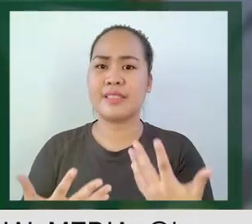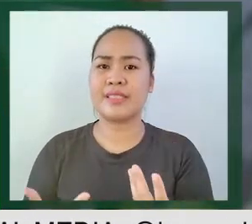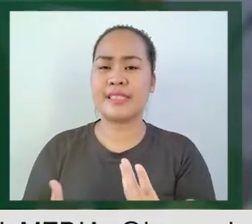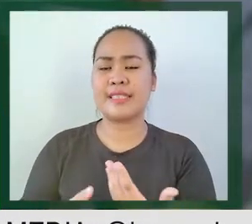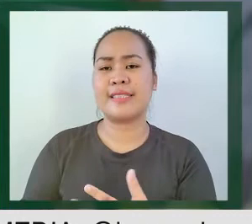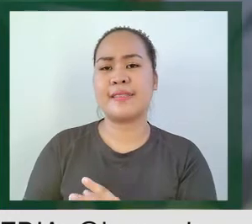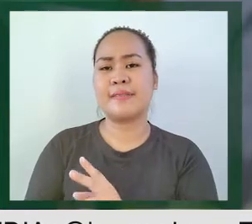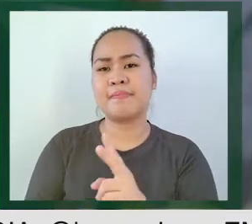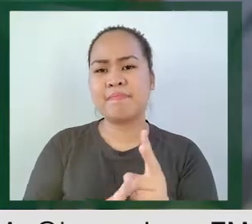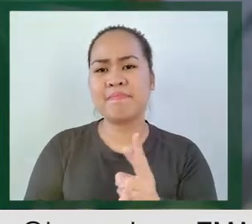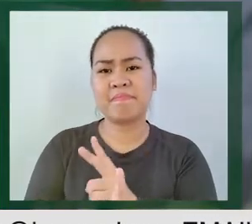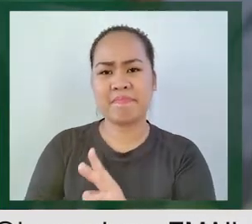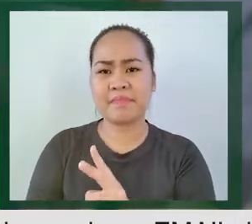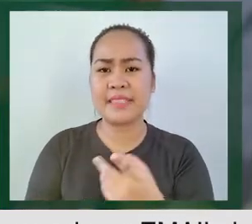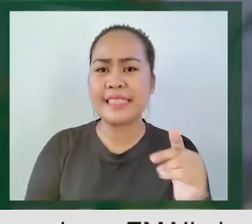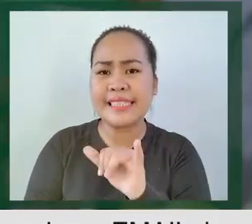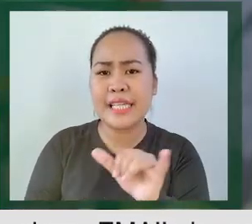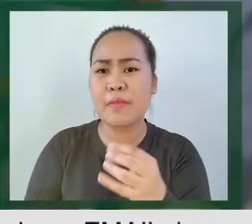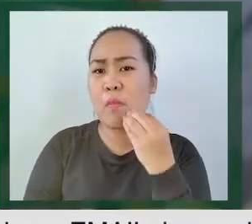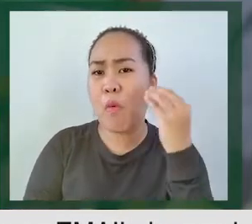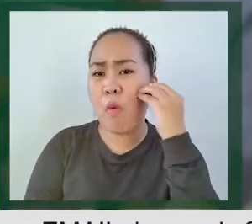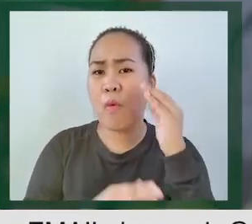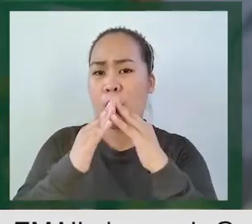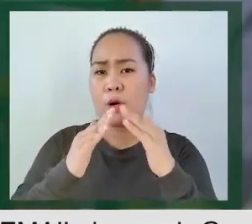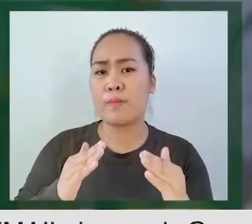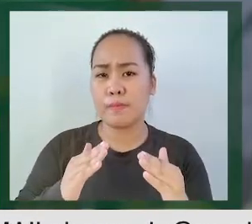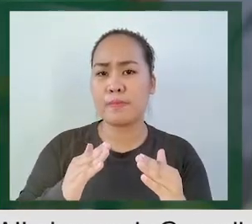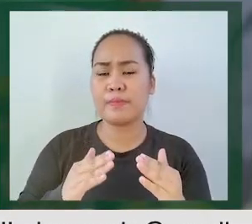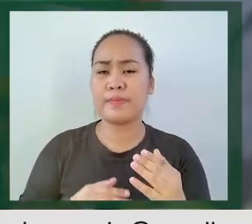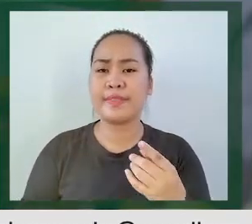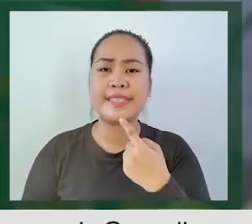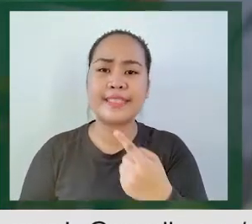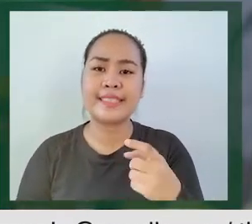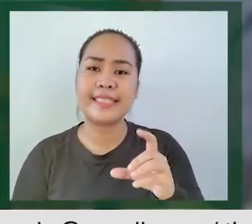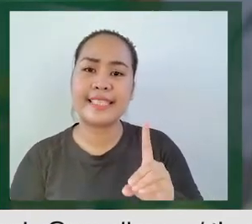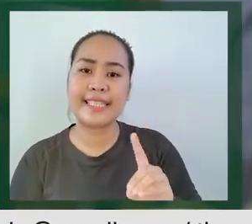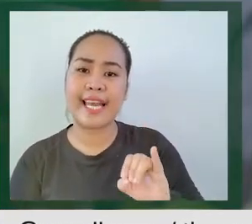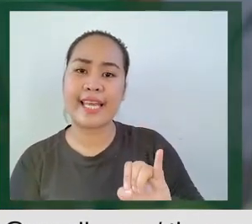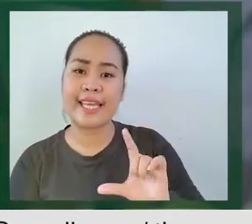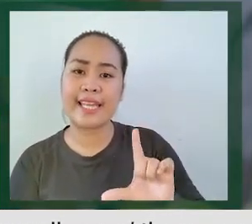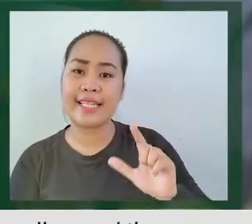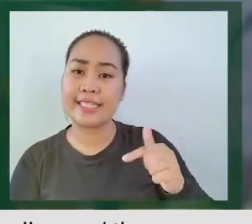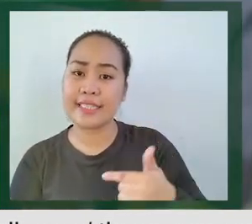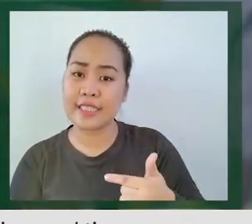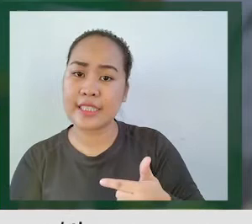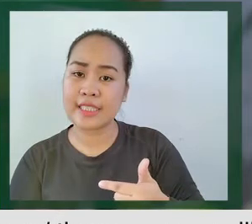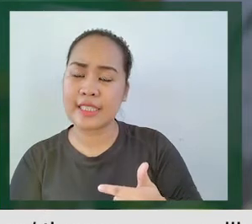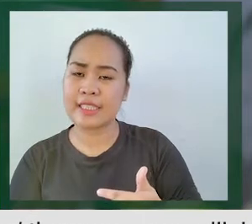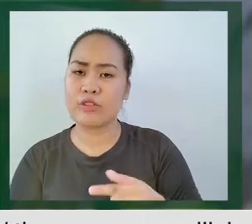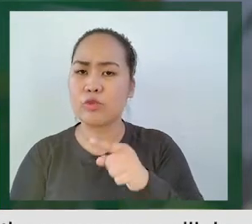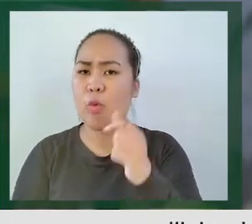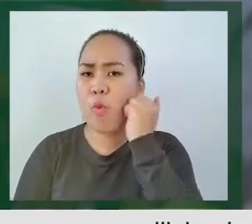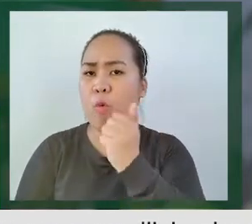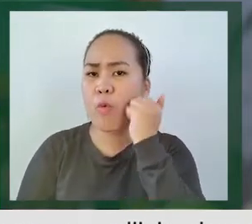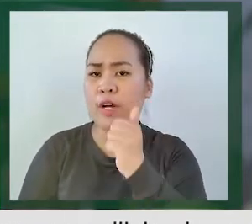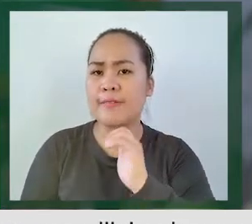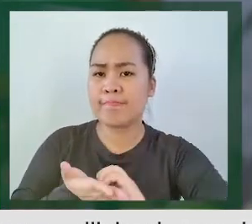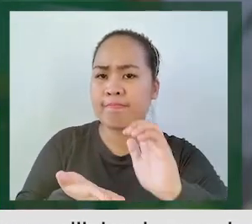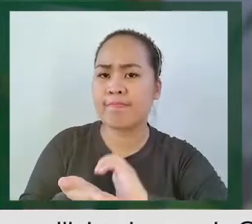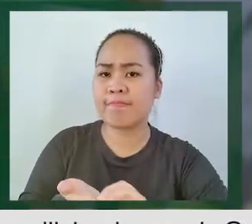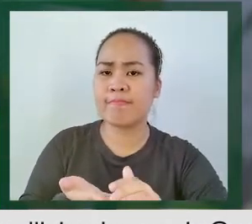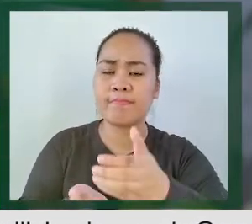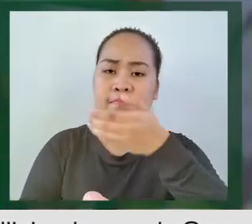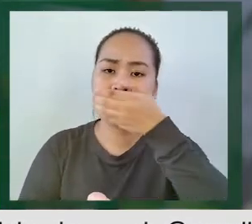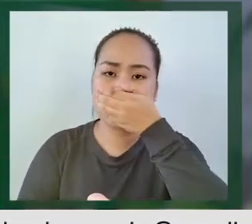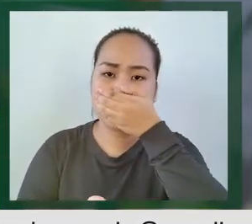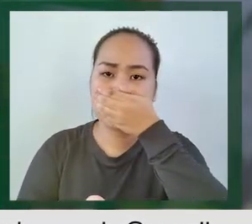marami pang yata nag-bash nun eh. Diba? Parang, ano ba yan? Joke ba yan? Na, paano magmamask pa ako sa aking bahay? Or or